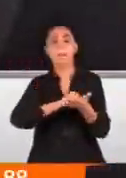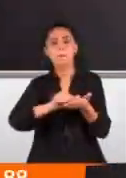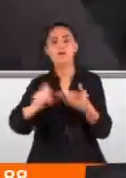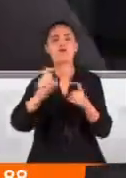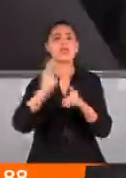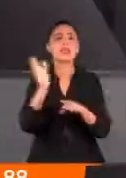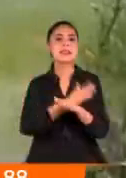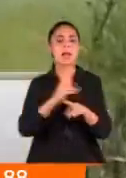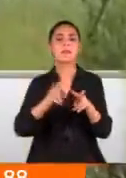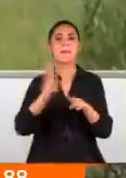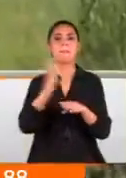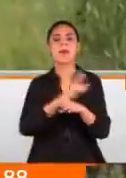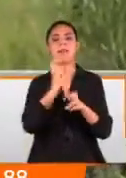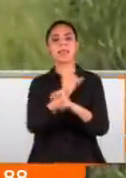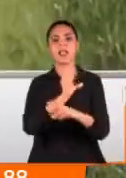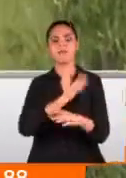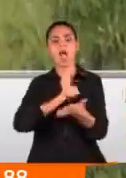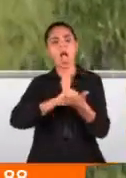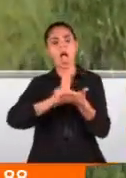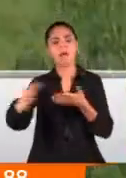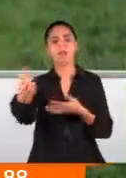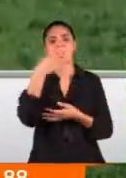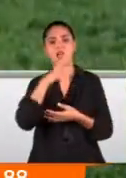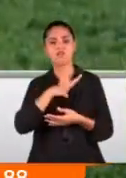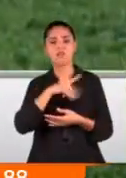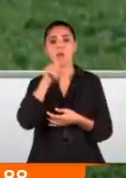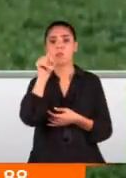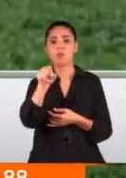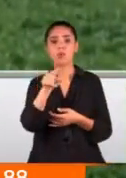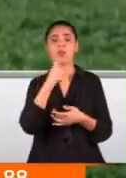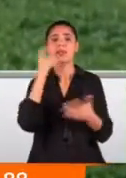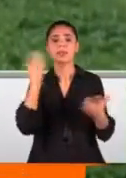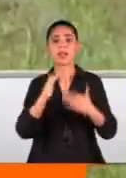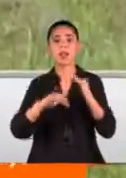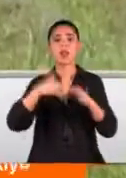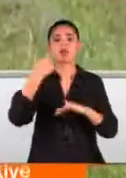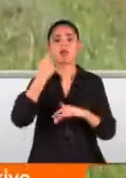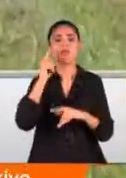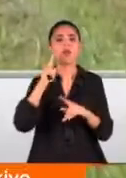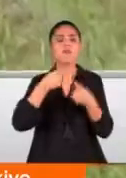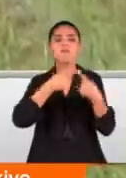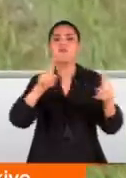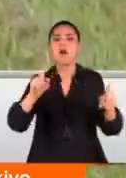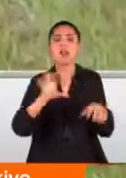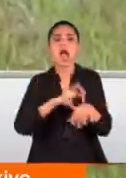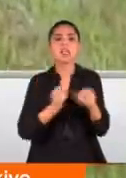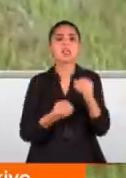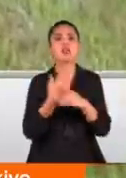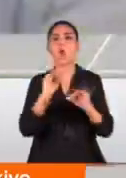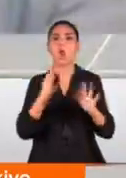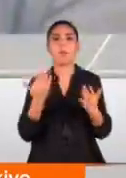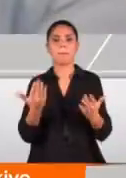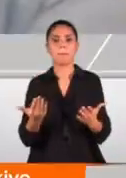ve meyvelerde. Çünkü hepsi ilaçlanıyor. Zararlı etkileri ise yıllar sonra farklı hastalıklar şeklinde ortaya